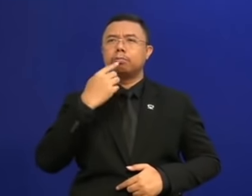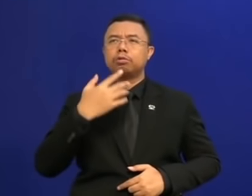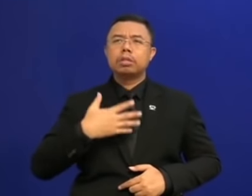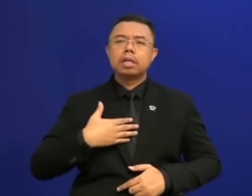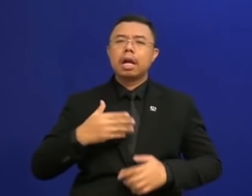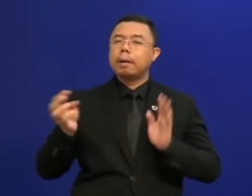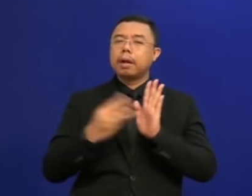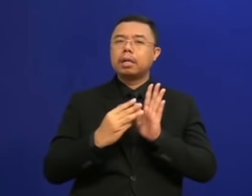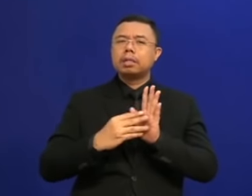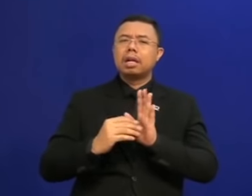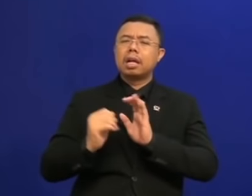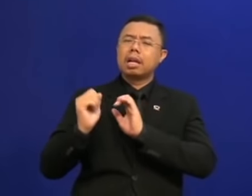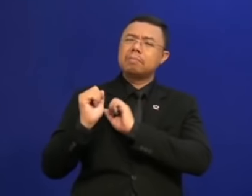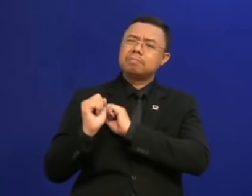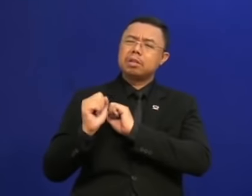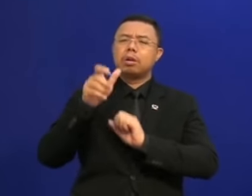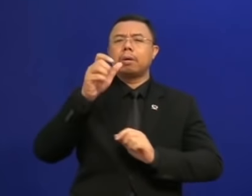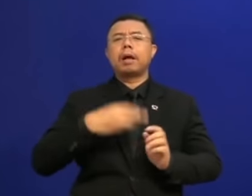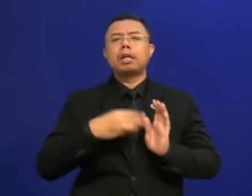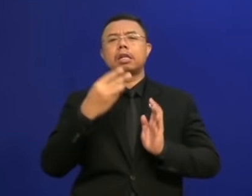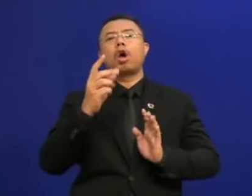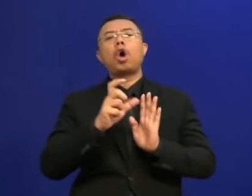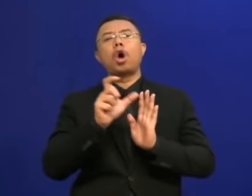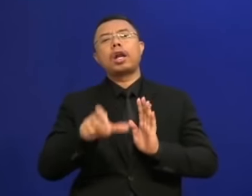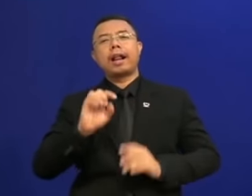memikul masalah orang lain